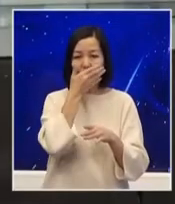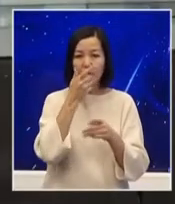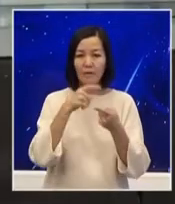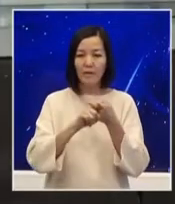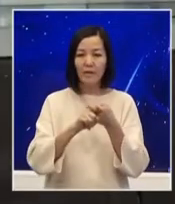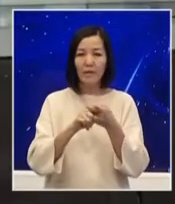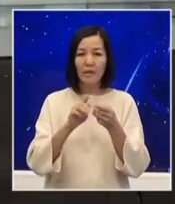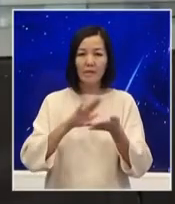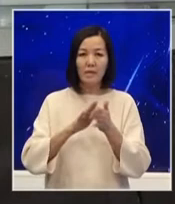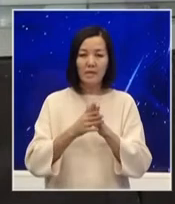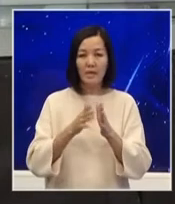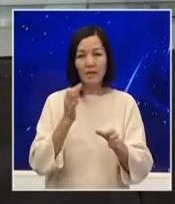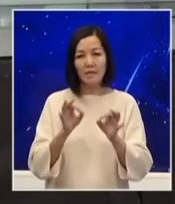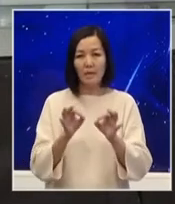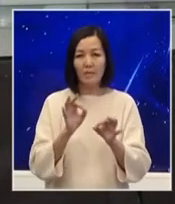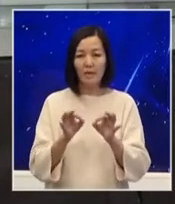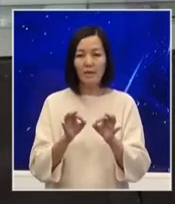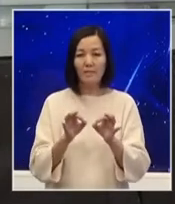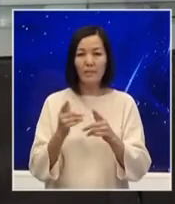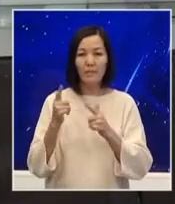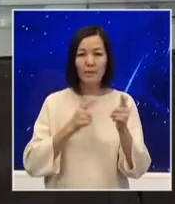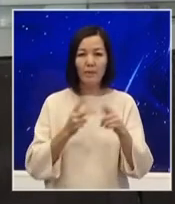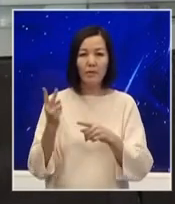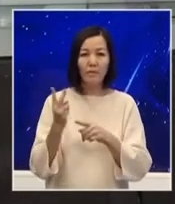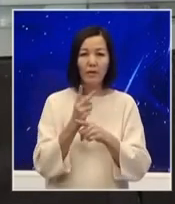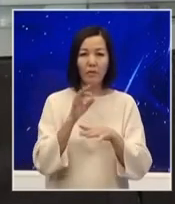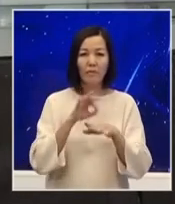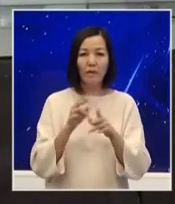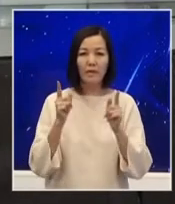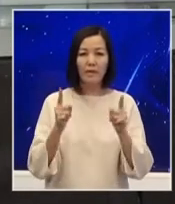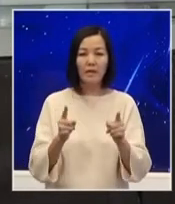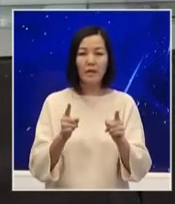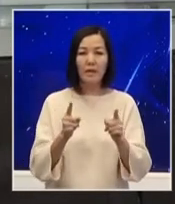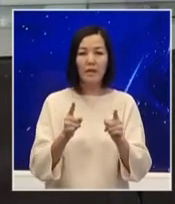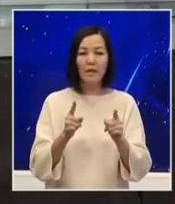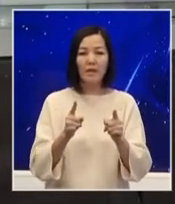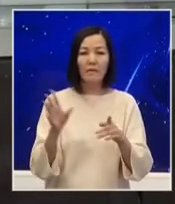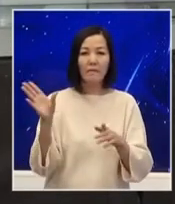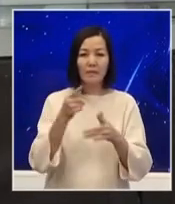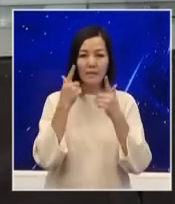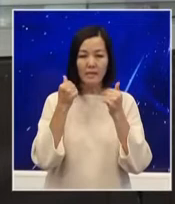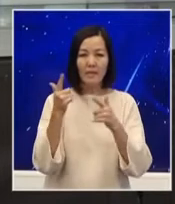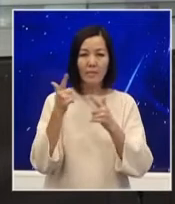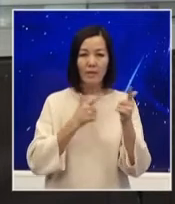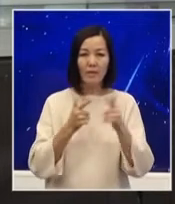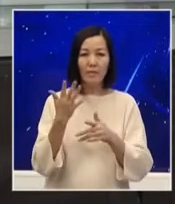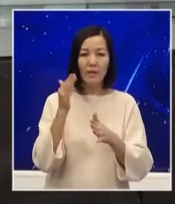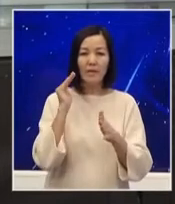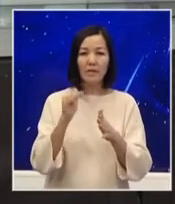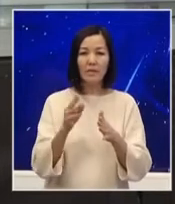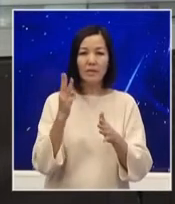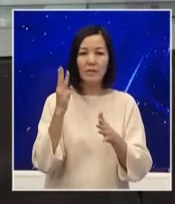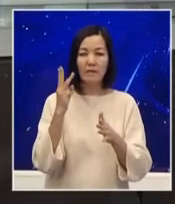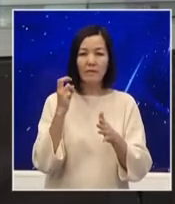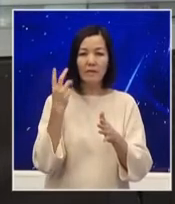состояние стабильное. По подготовке ко второй волне пандемии, вы все знаете, у нас подготовлено